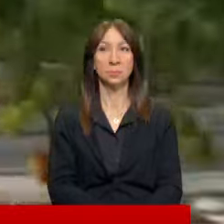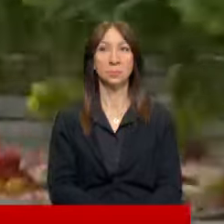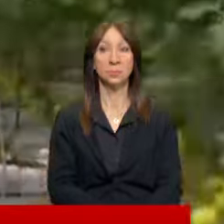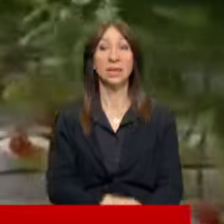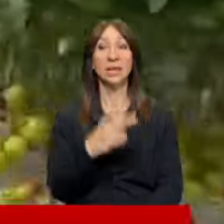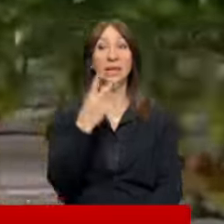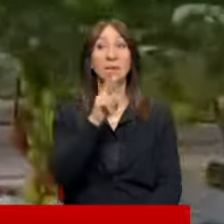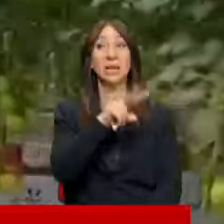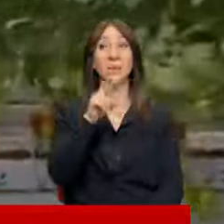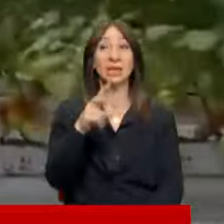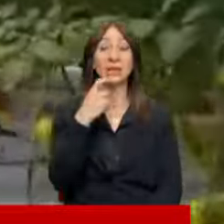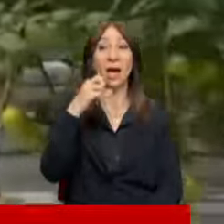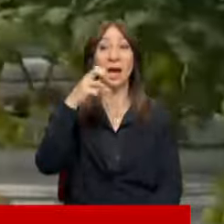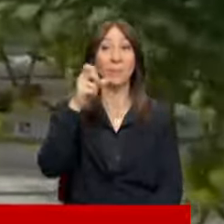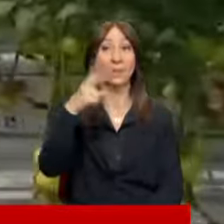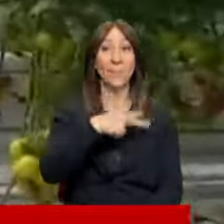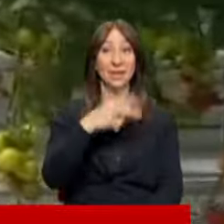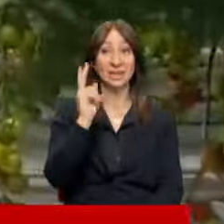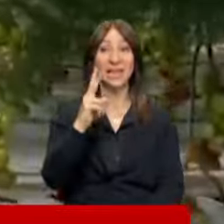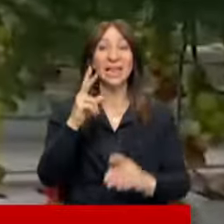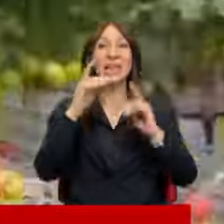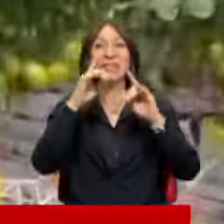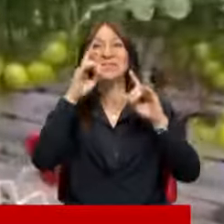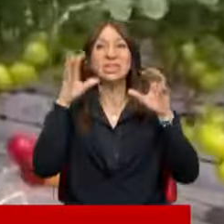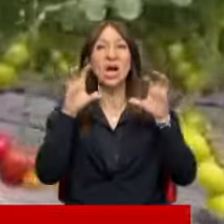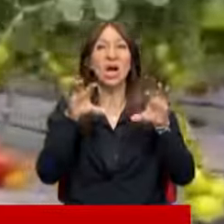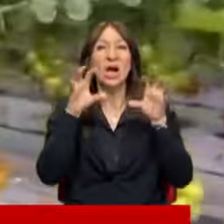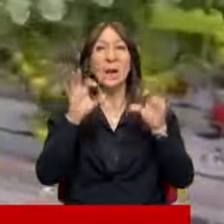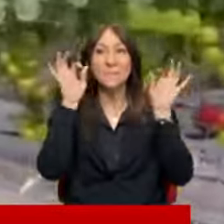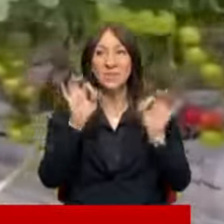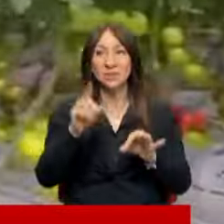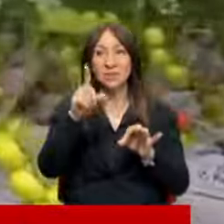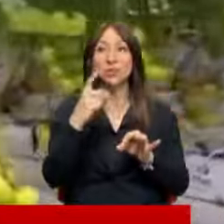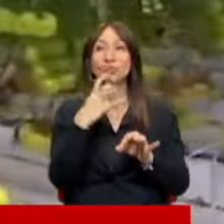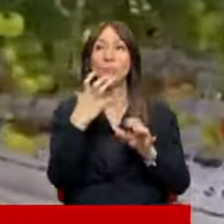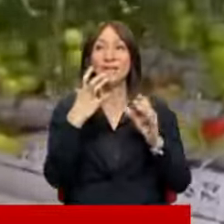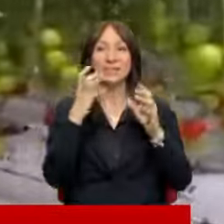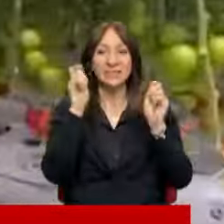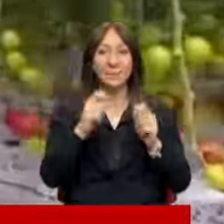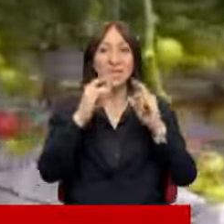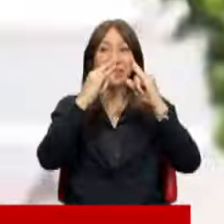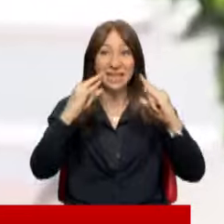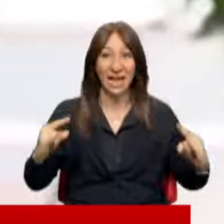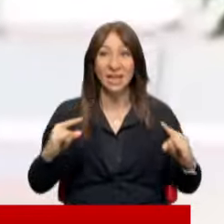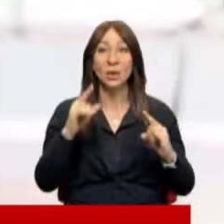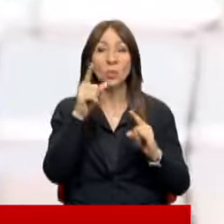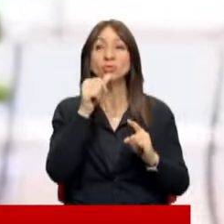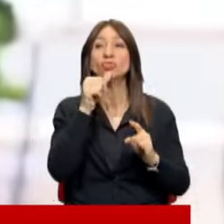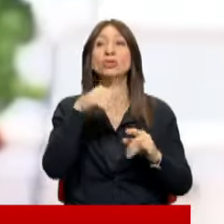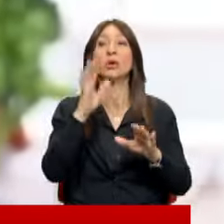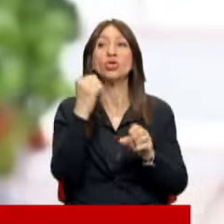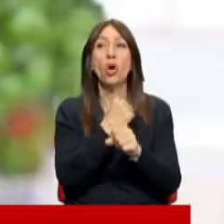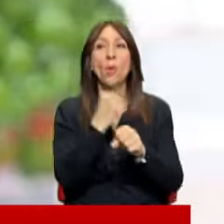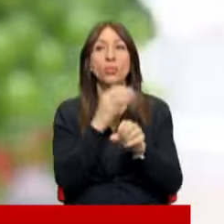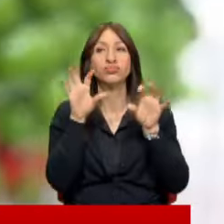yanar. 2022 yılında AK Partili belediyenin termal ısıtmalı diyerek hayata geçirdiği domates ürettiği seranın termal suyla değil